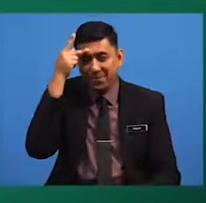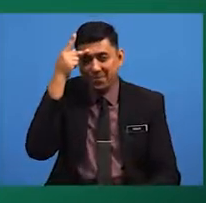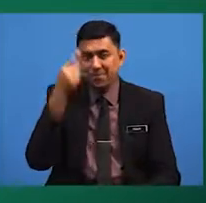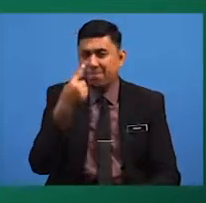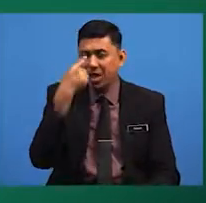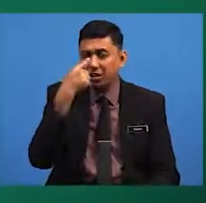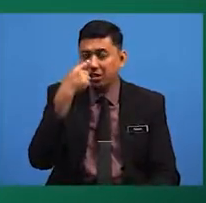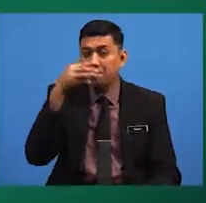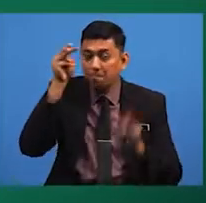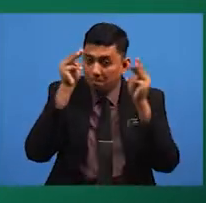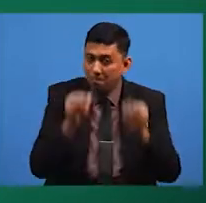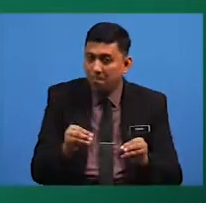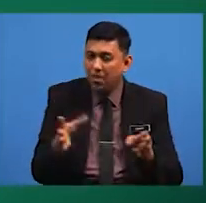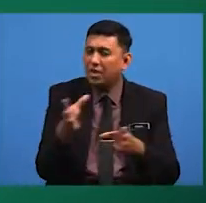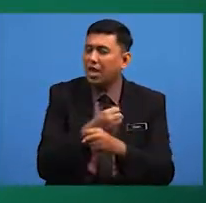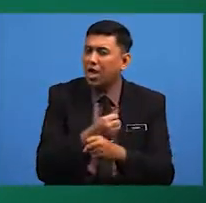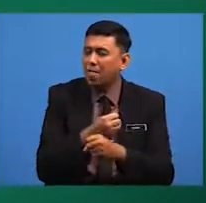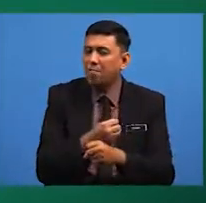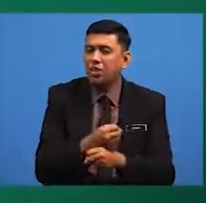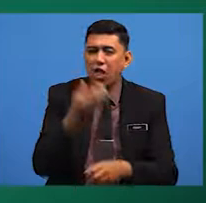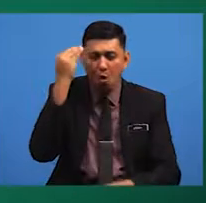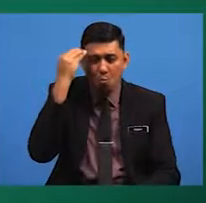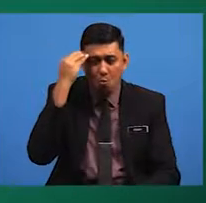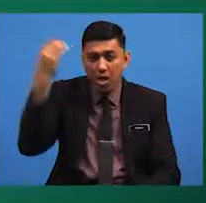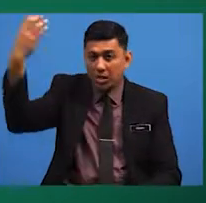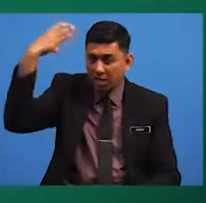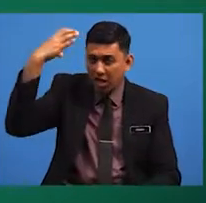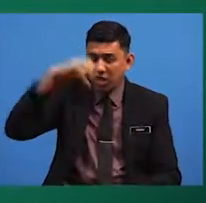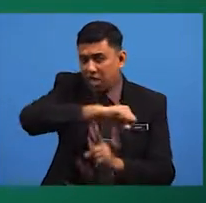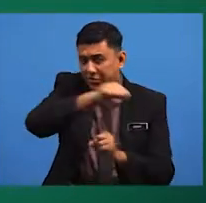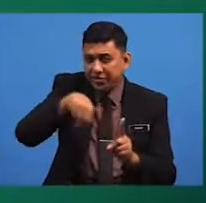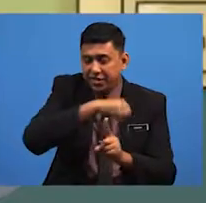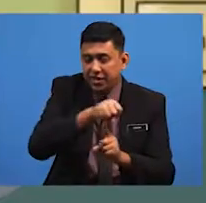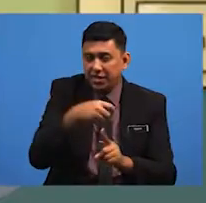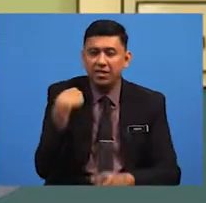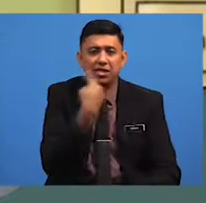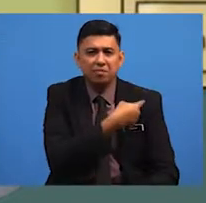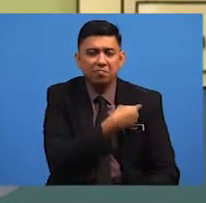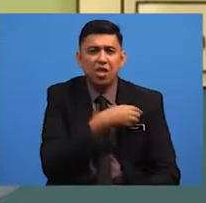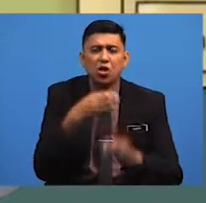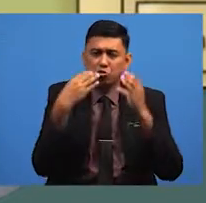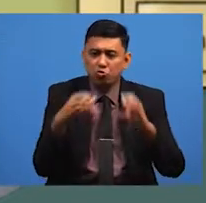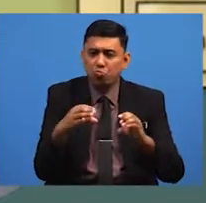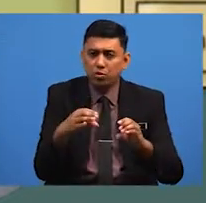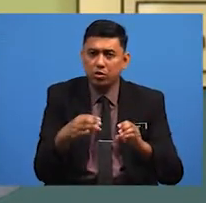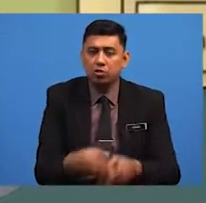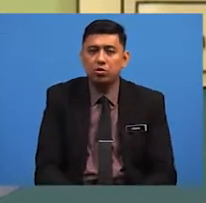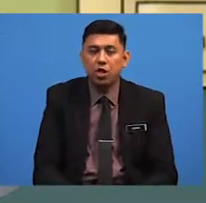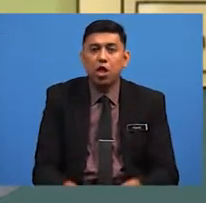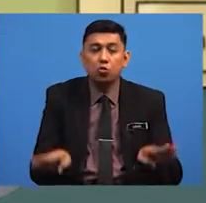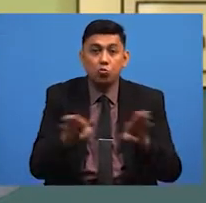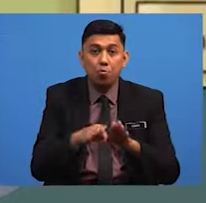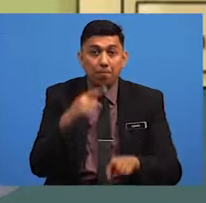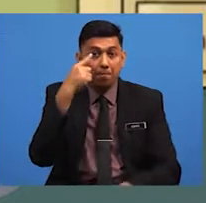matte manusia dapat mengesan cahaya di sekeliling kita coba murid-murid tutup